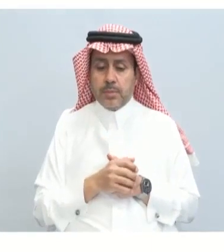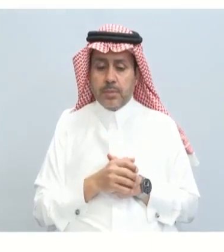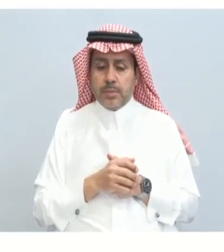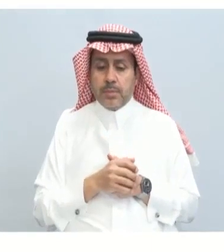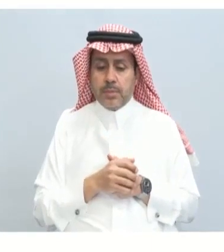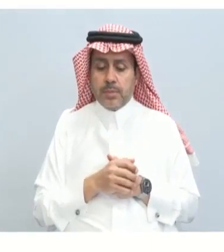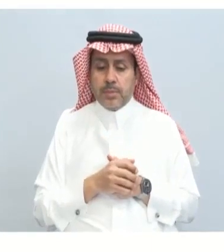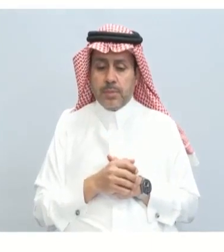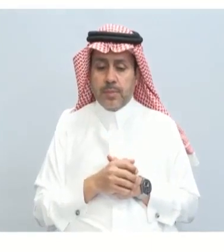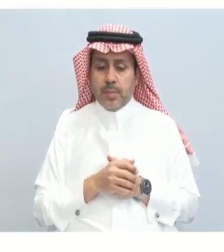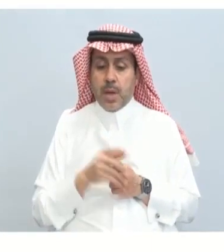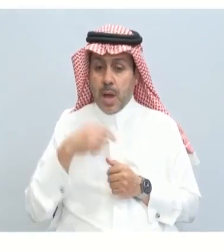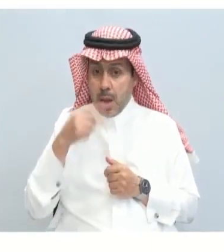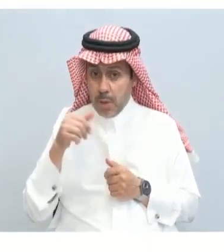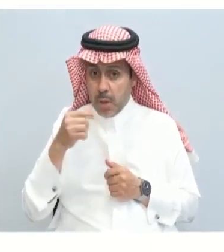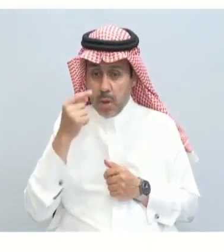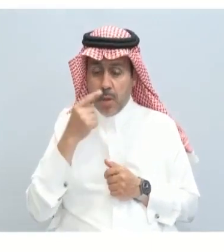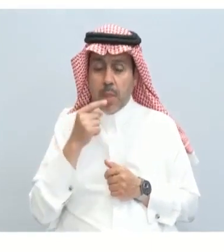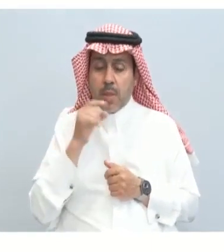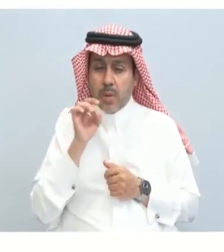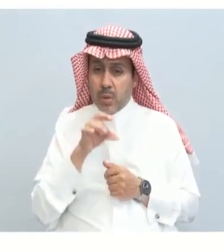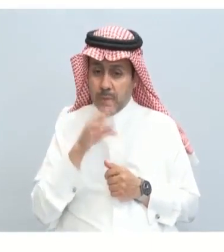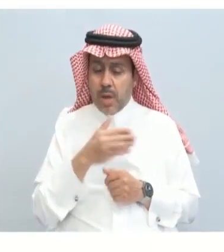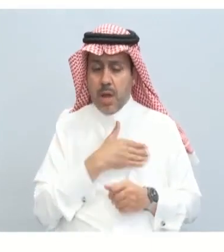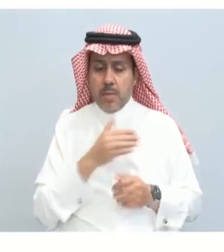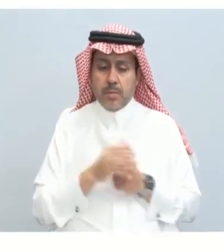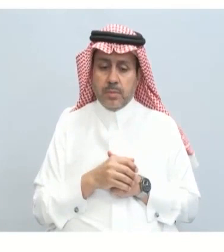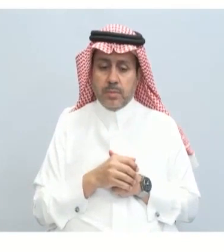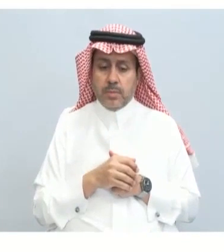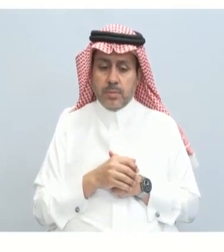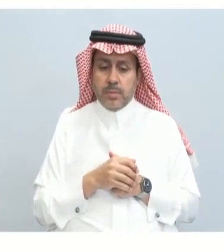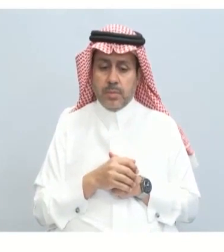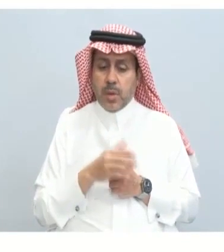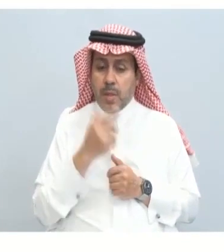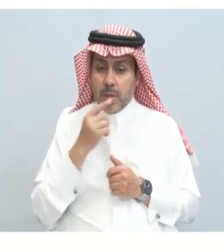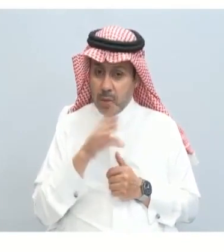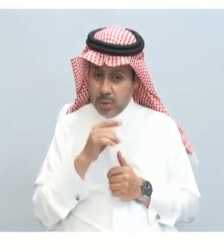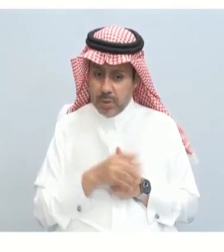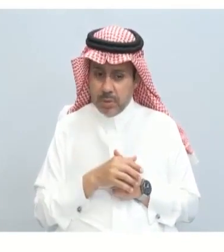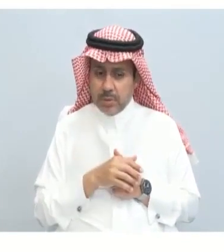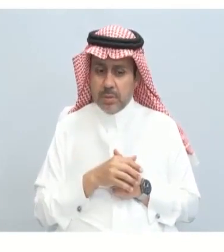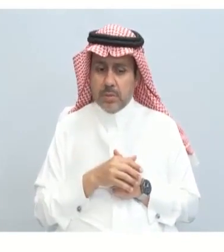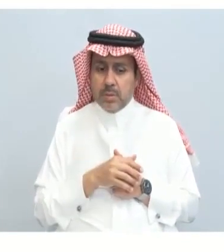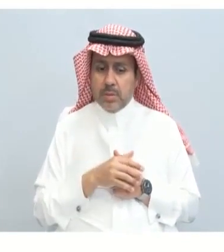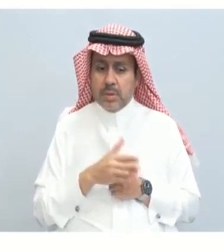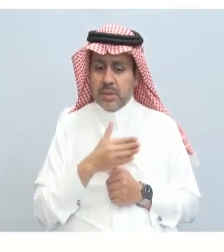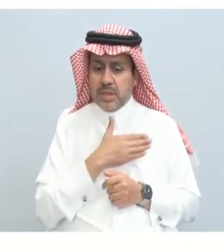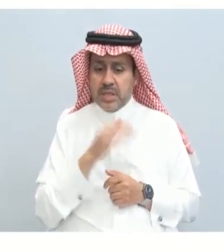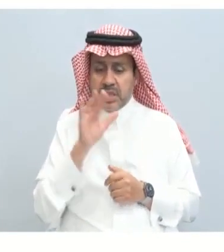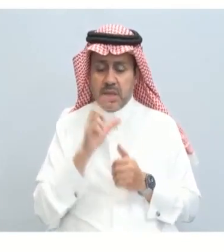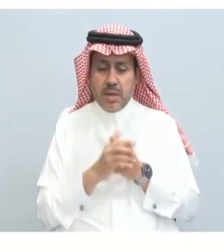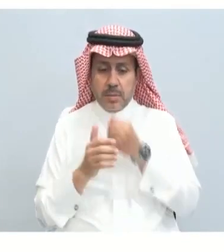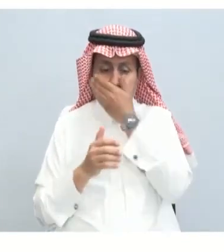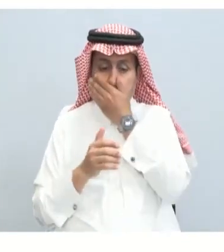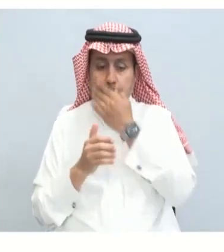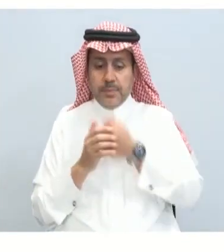الحظ كلامك يد من القلب نقول مثلا يدمي هنا كلامك كالسينان يدمي القلب هنا حذف طبعا